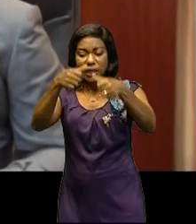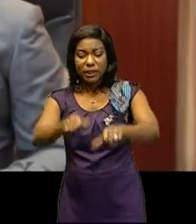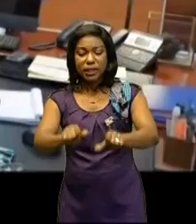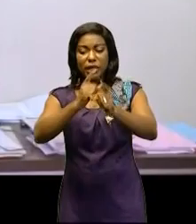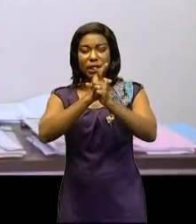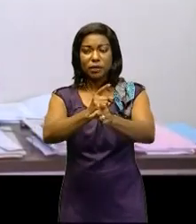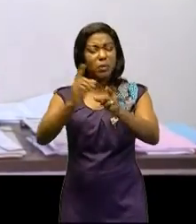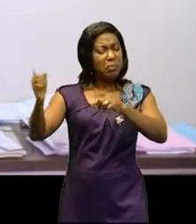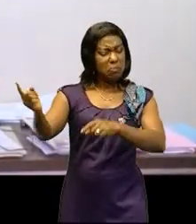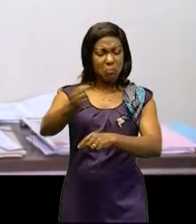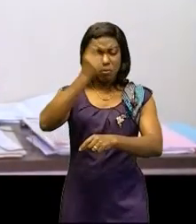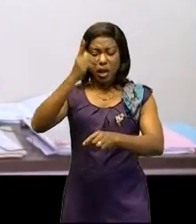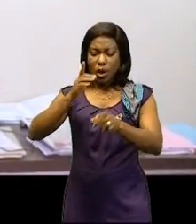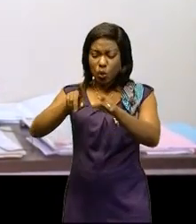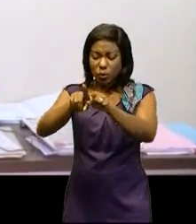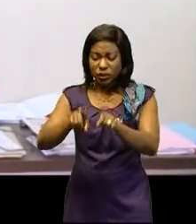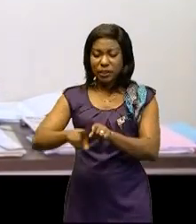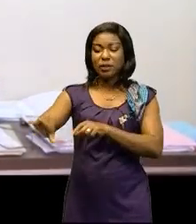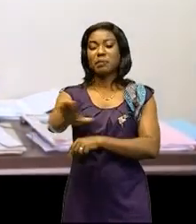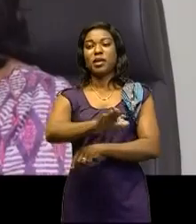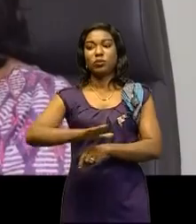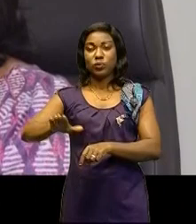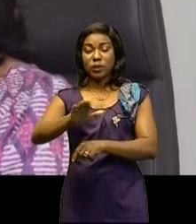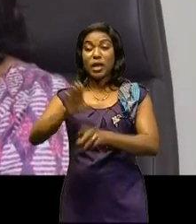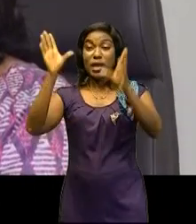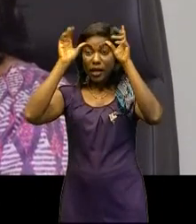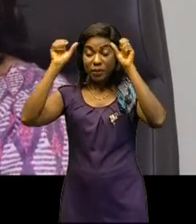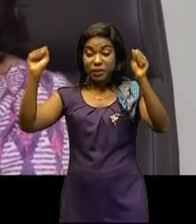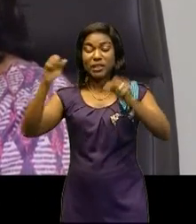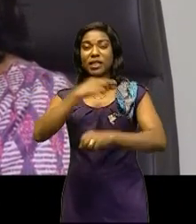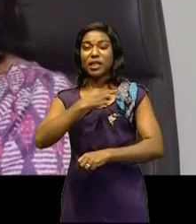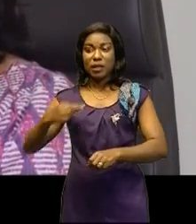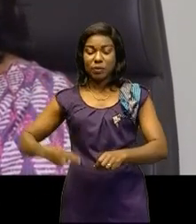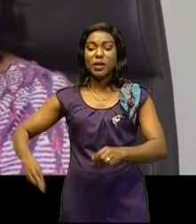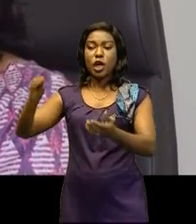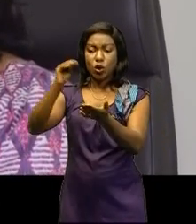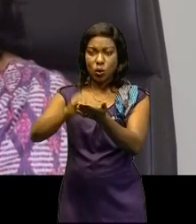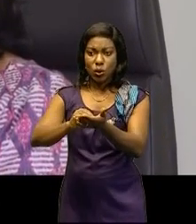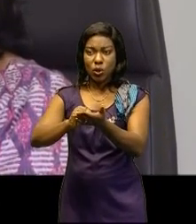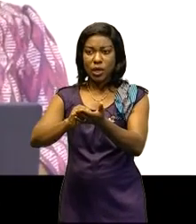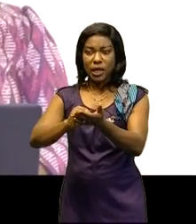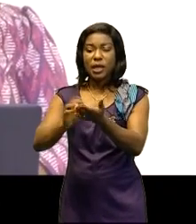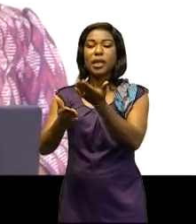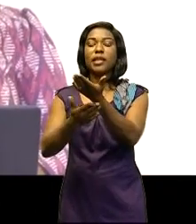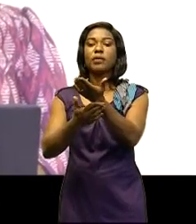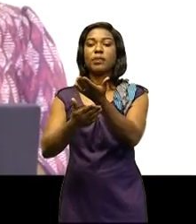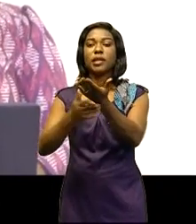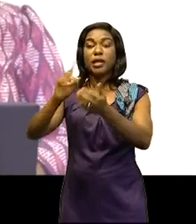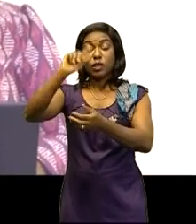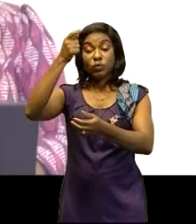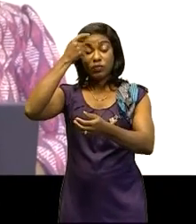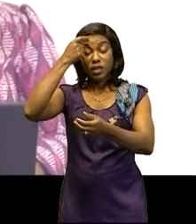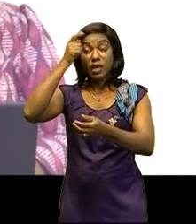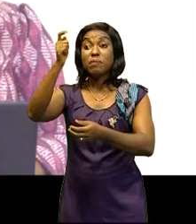temps et en tout lieu. Le président de la République a également indiqué que les gouverneurs